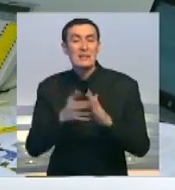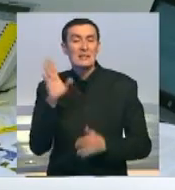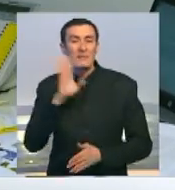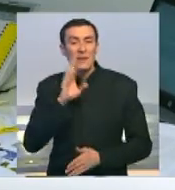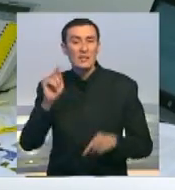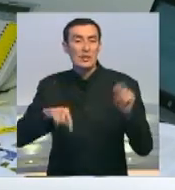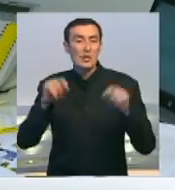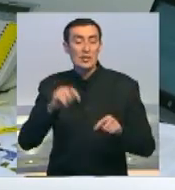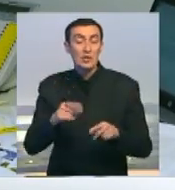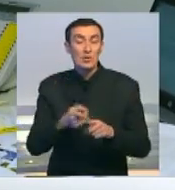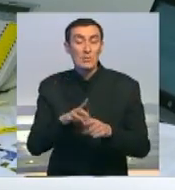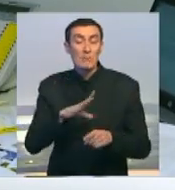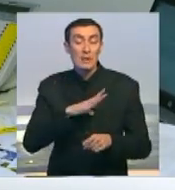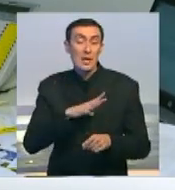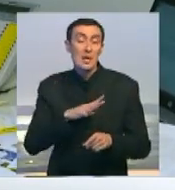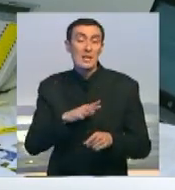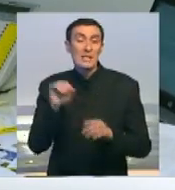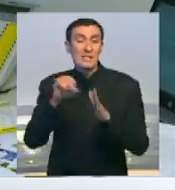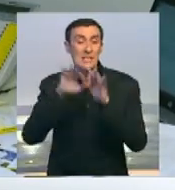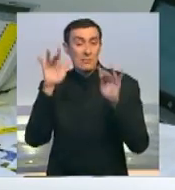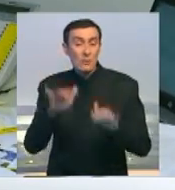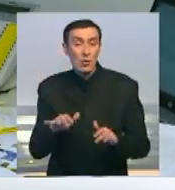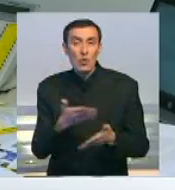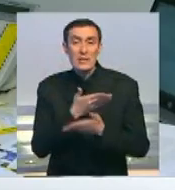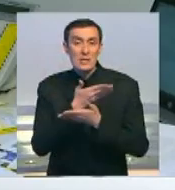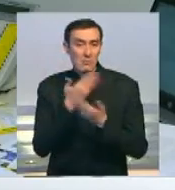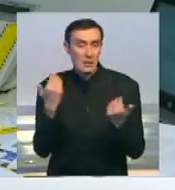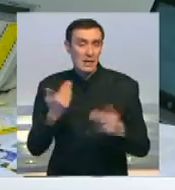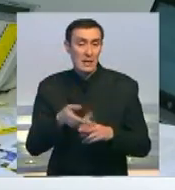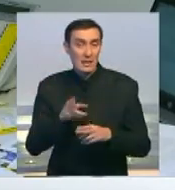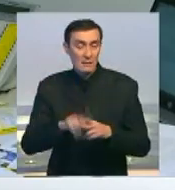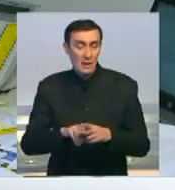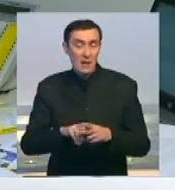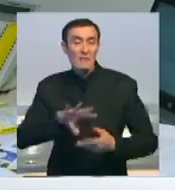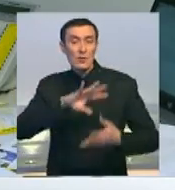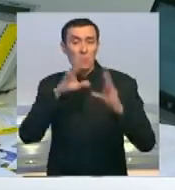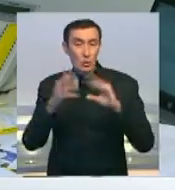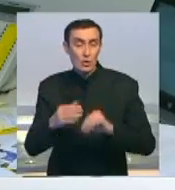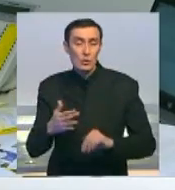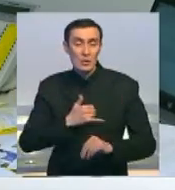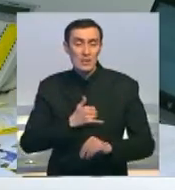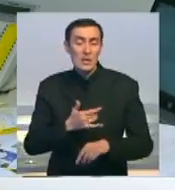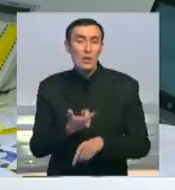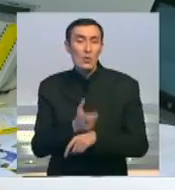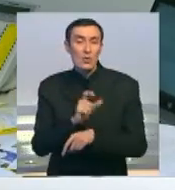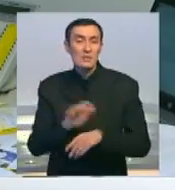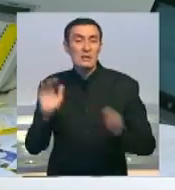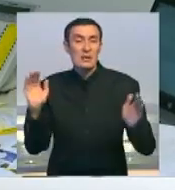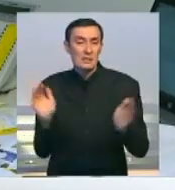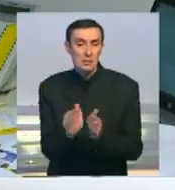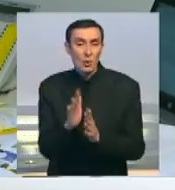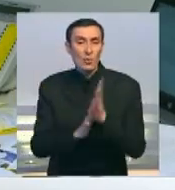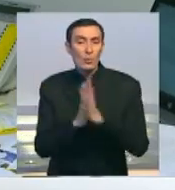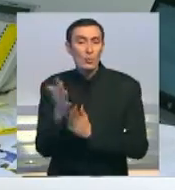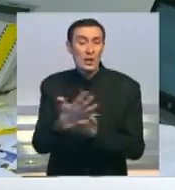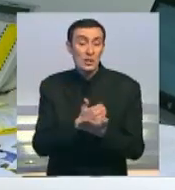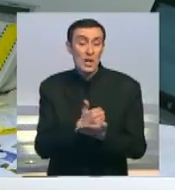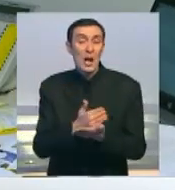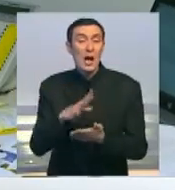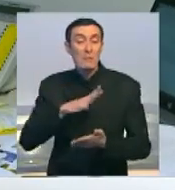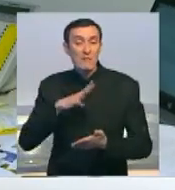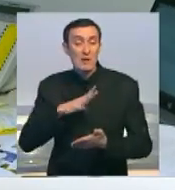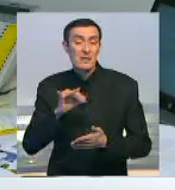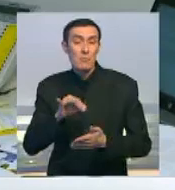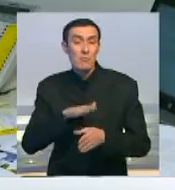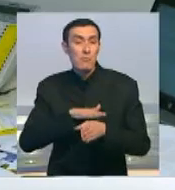воды, которые должны были сформироваться зимой, но не сформировались. В итоге мы получили значительное сокращение урожая, а в некоторых случаях